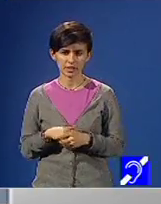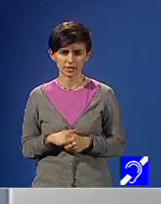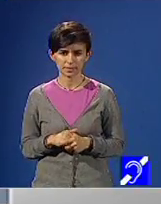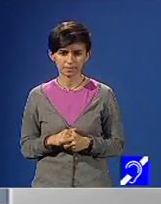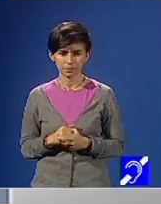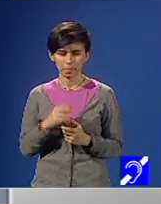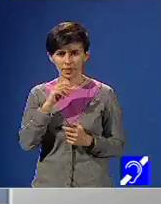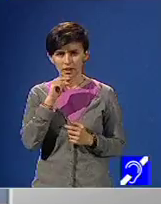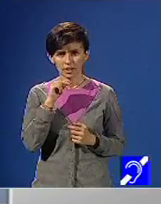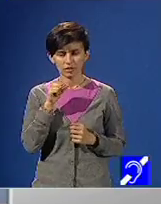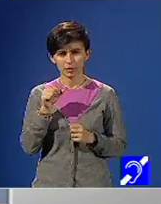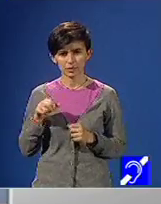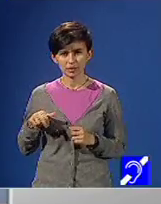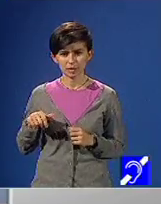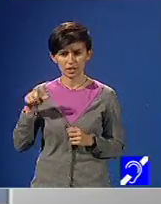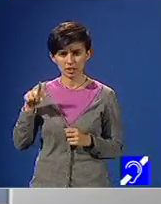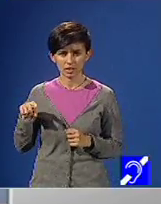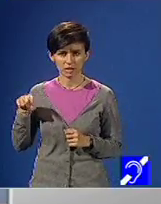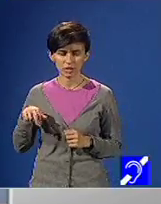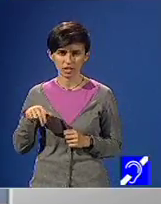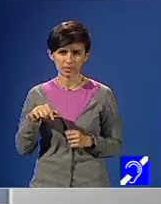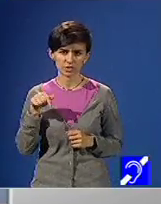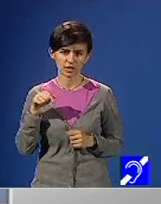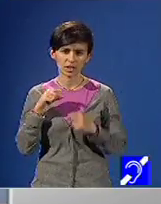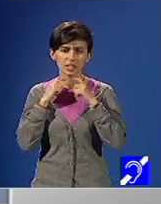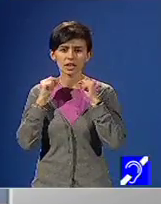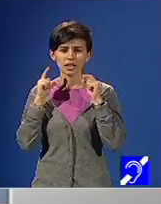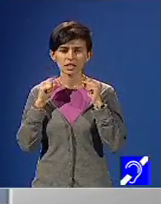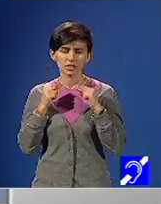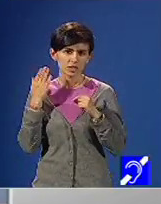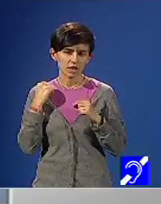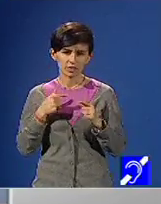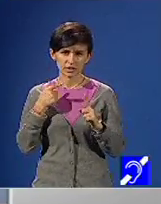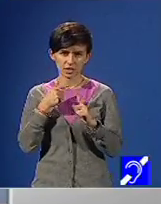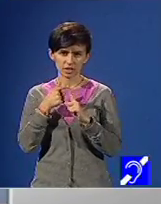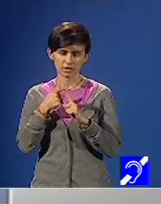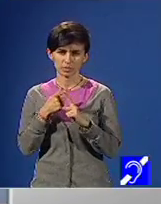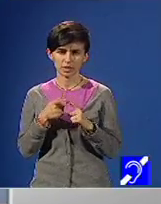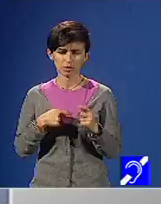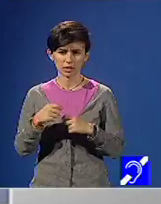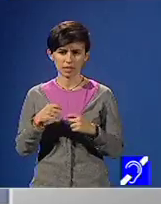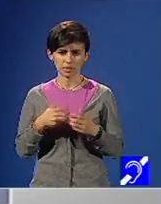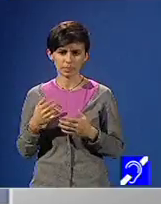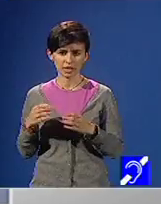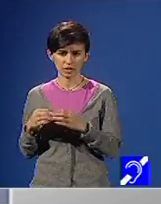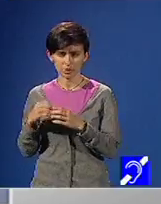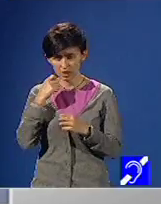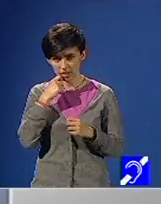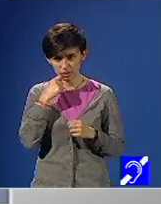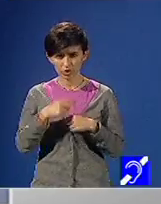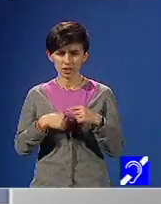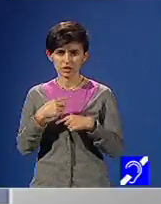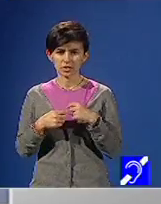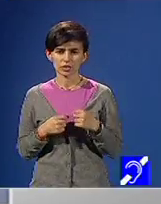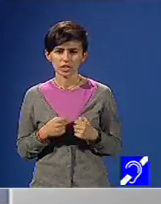Man și de faptul că această grădiniță a fost acum 2 ani subiectul campaniei extraordinare pe care comunitatea clujeană a desfășurat-o. Anul